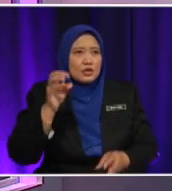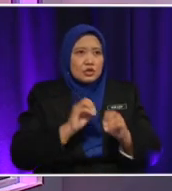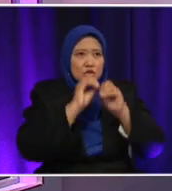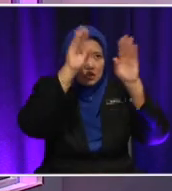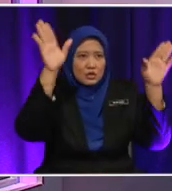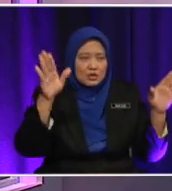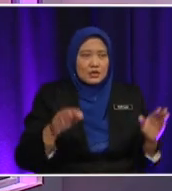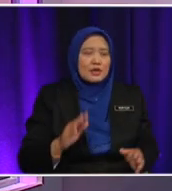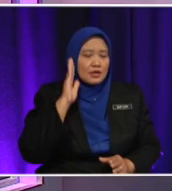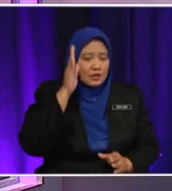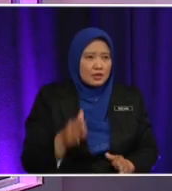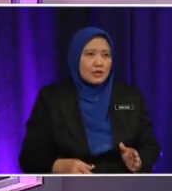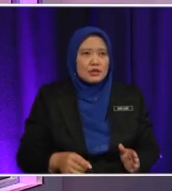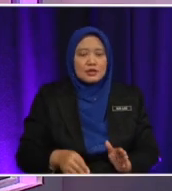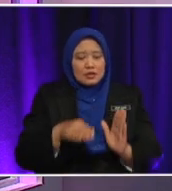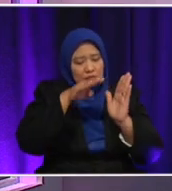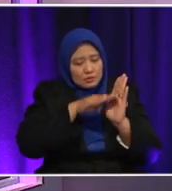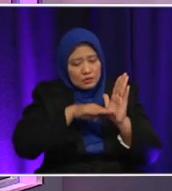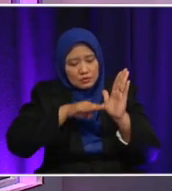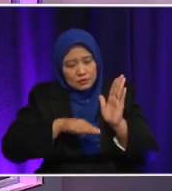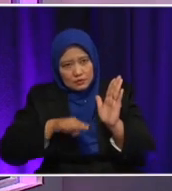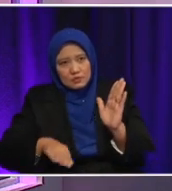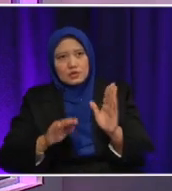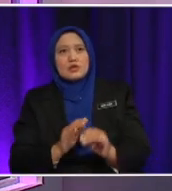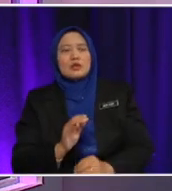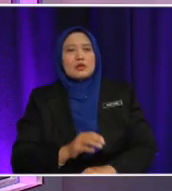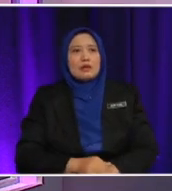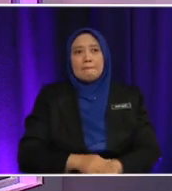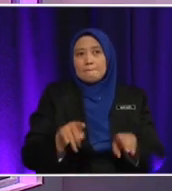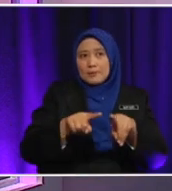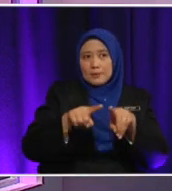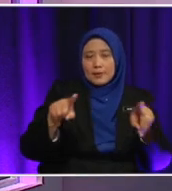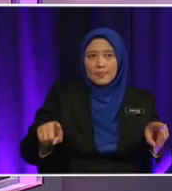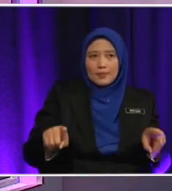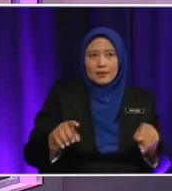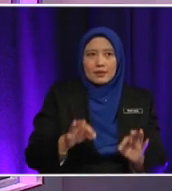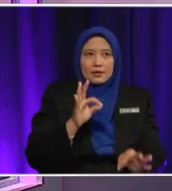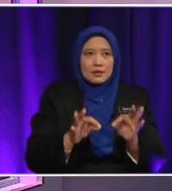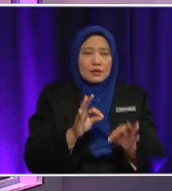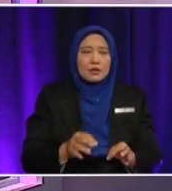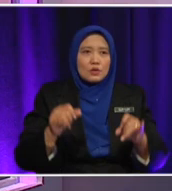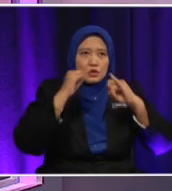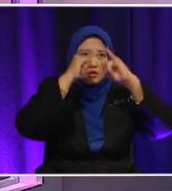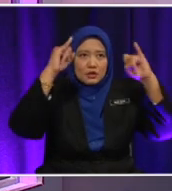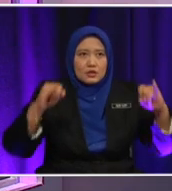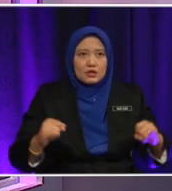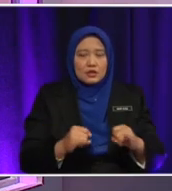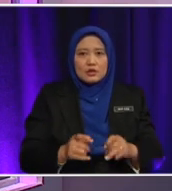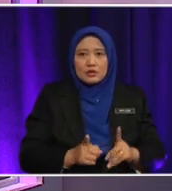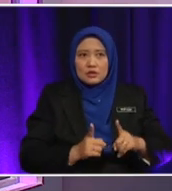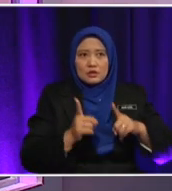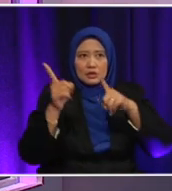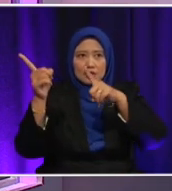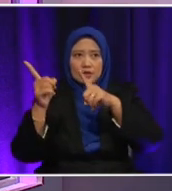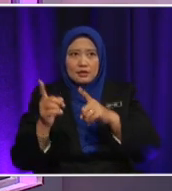itu juga akan semakin berkurang berbanding dengan kita selari multanya sama tadi kita sudah buatkan